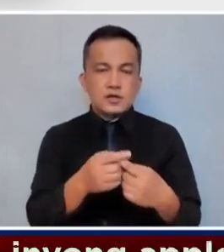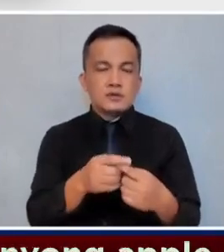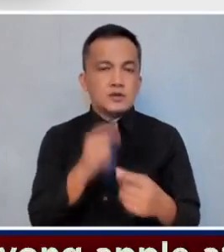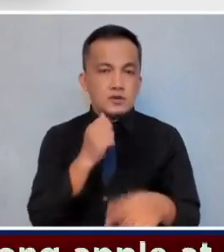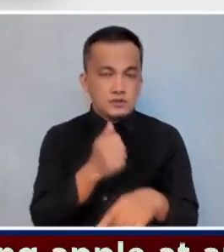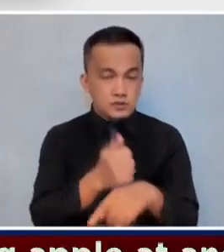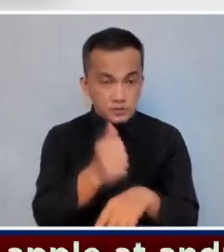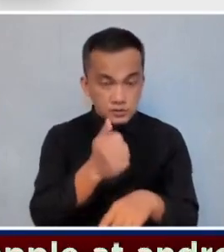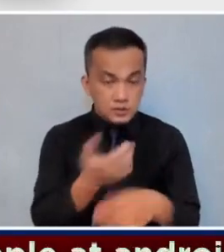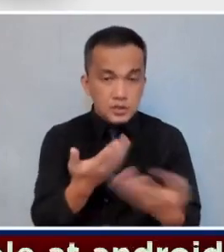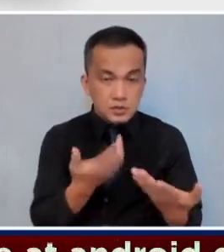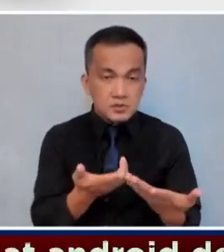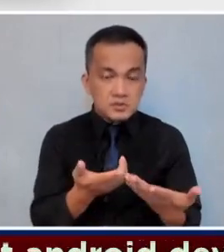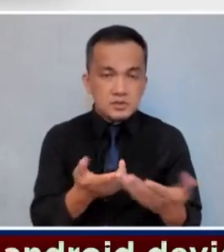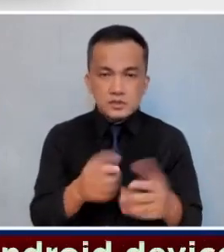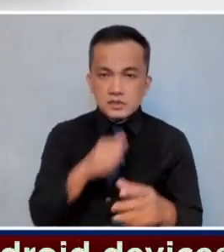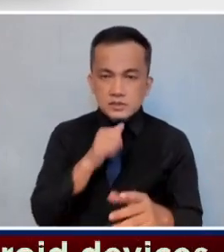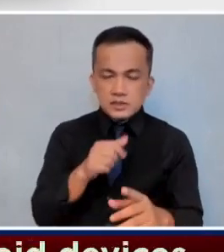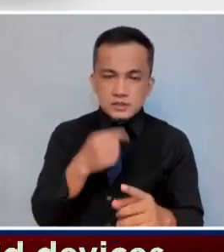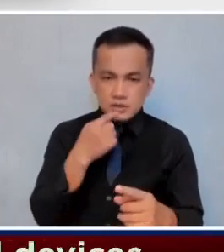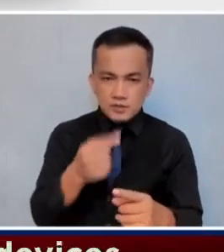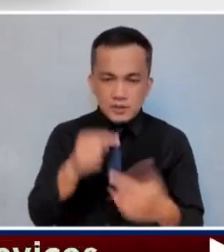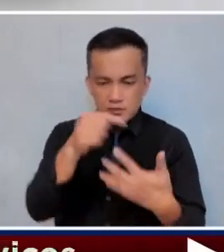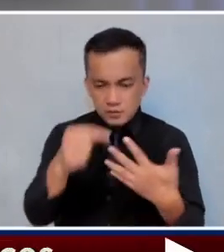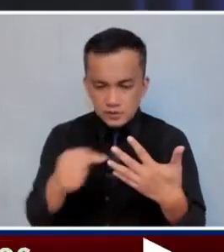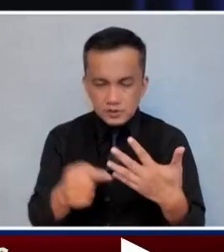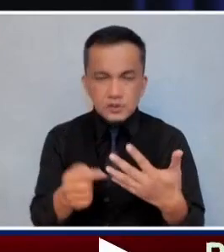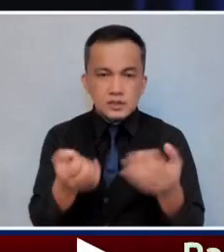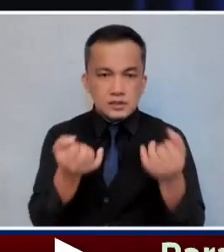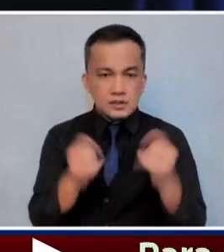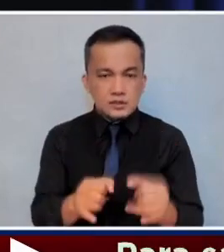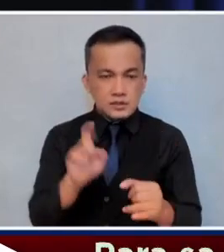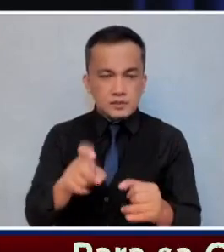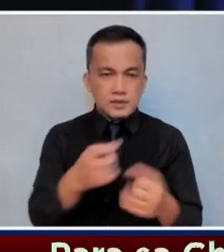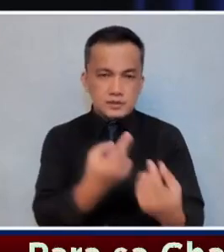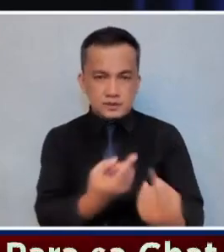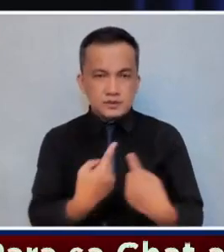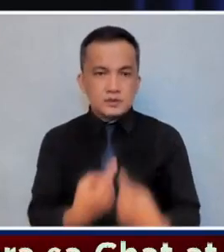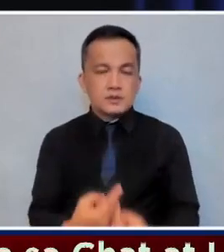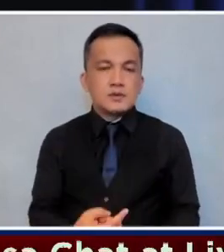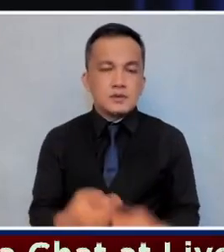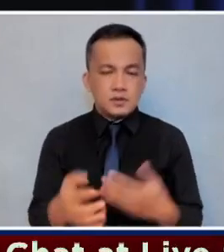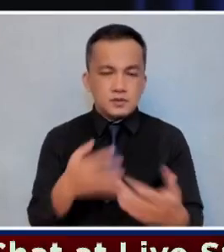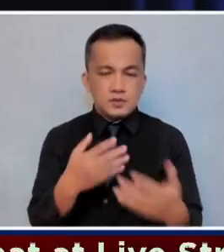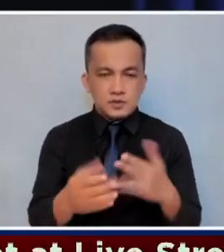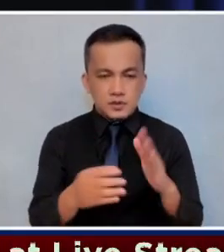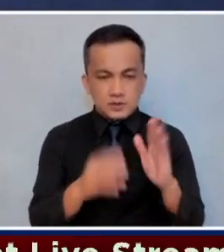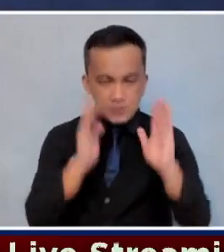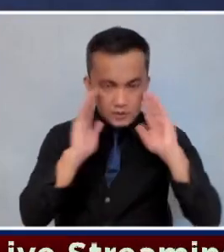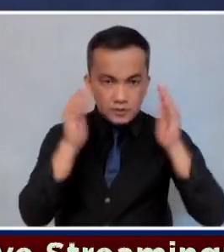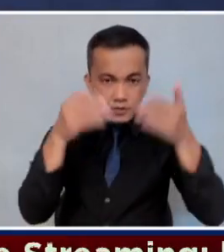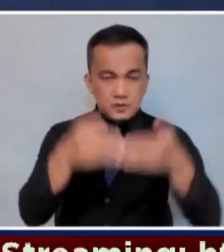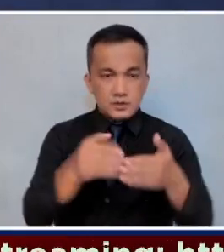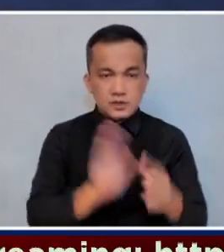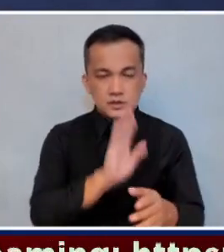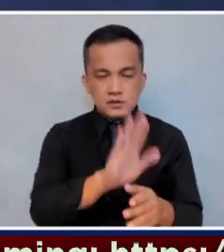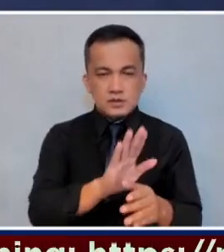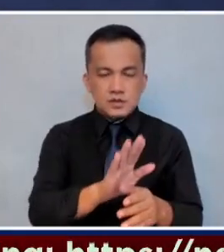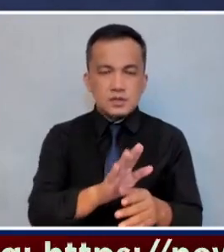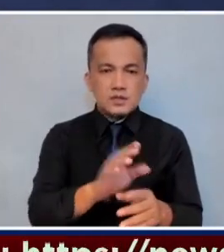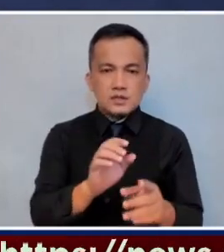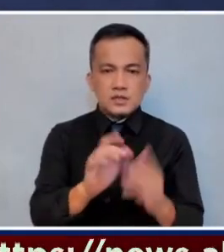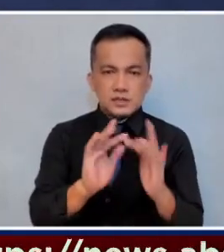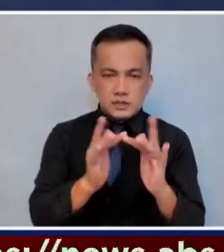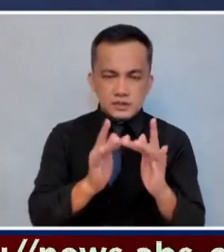naman tinukoy ang mga partikular na isyu na dapat niyang sagutin, bagamat nakasentro ito sa kanya umanong social